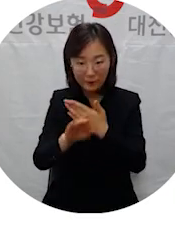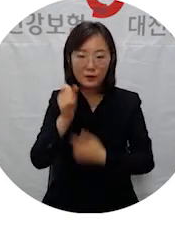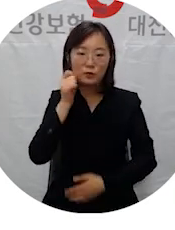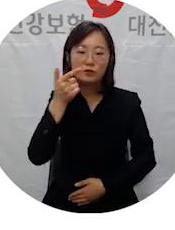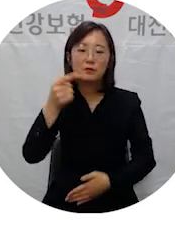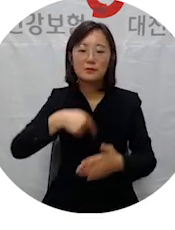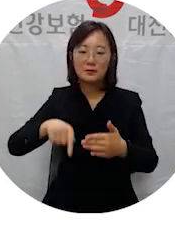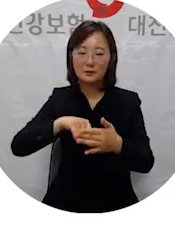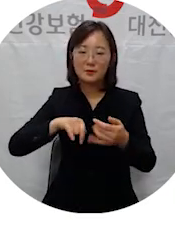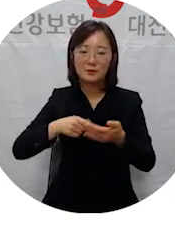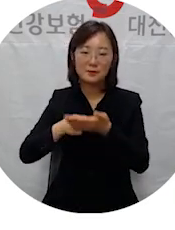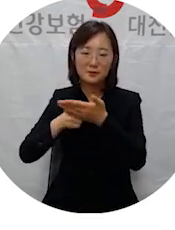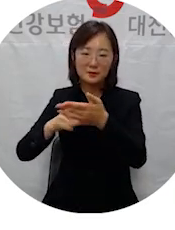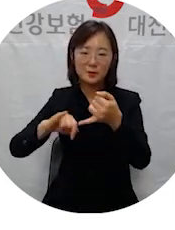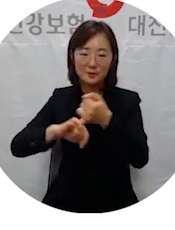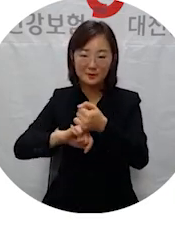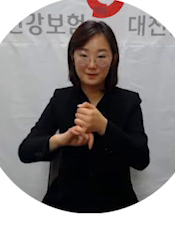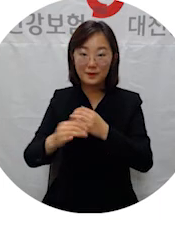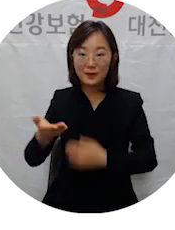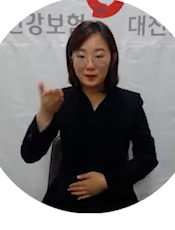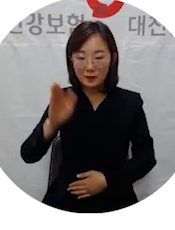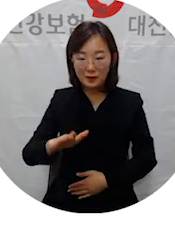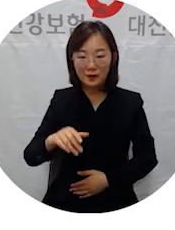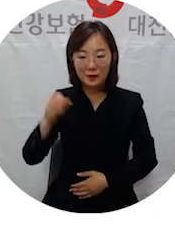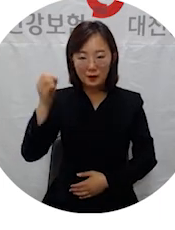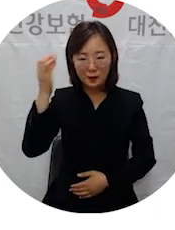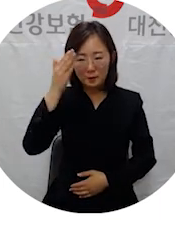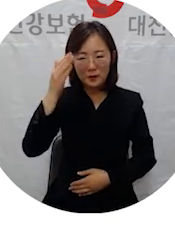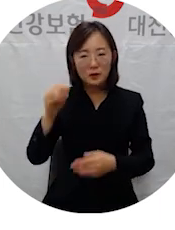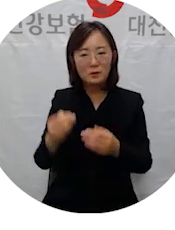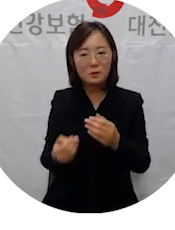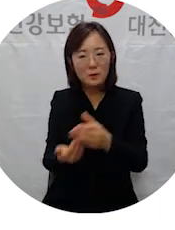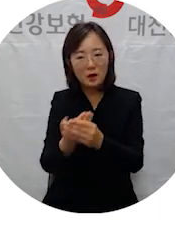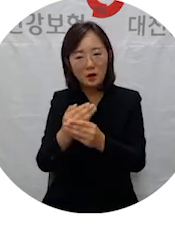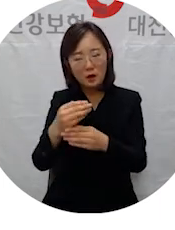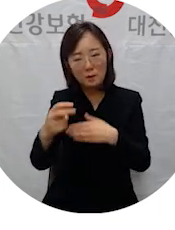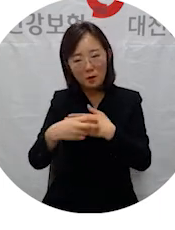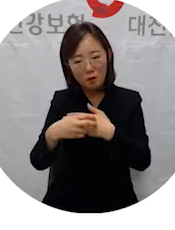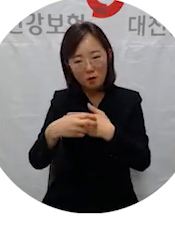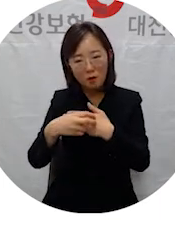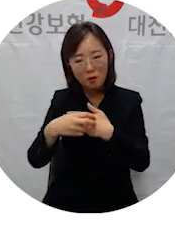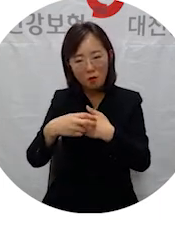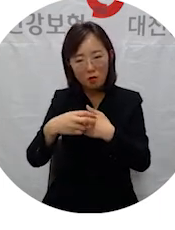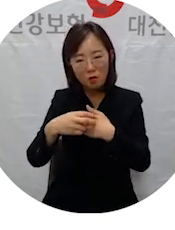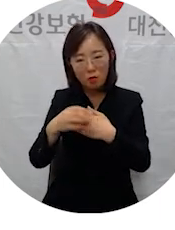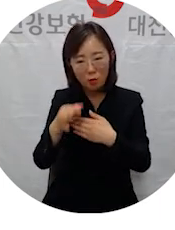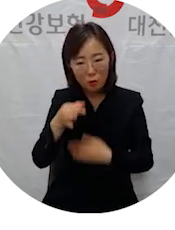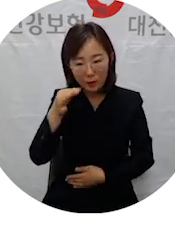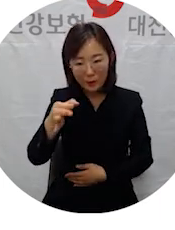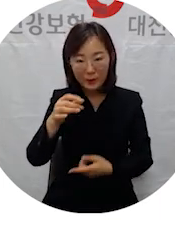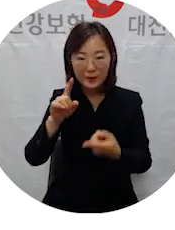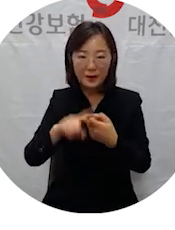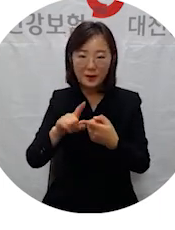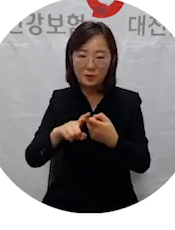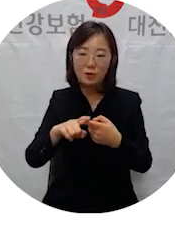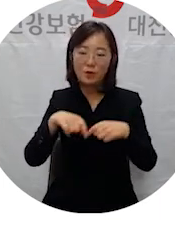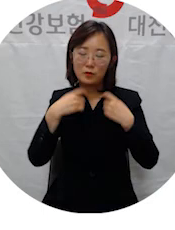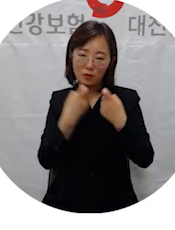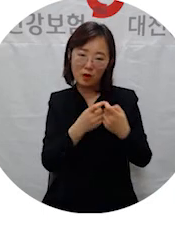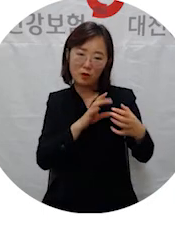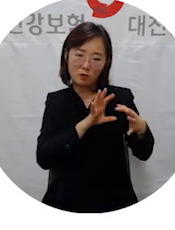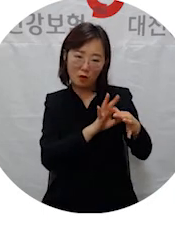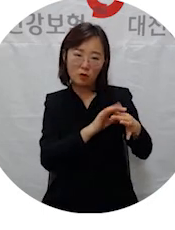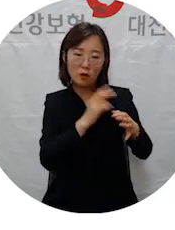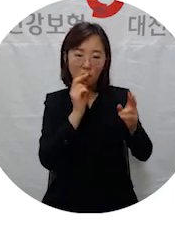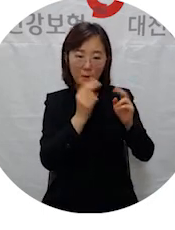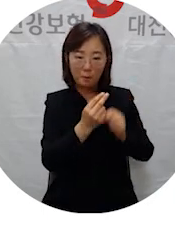신청은 최종 진료일 다음 날부터 180일 이내 신청해야 합니다. 다만 재난적 의료비 지급 신청한